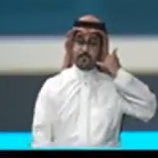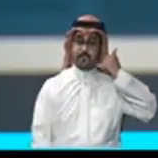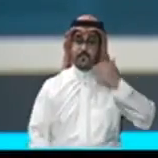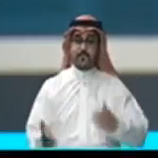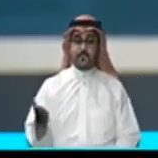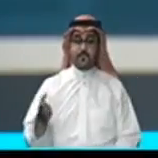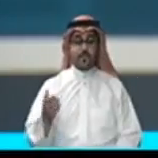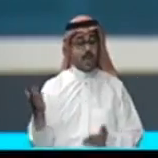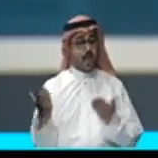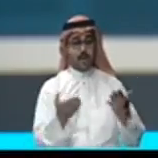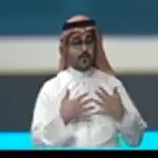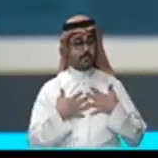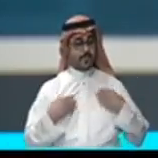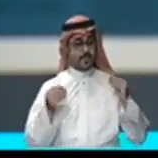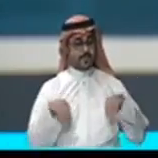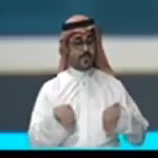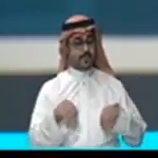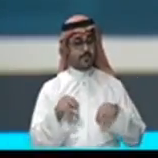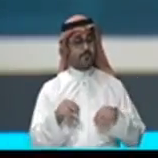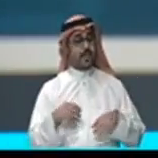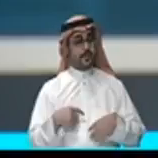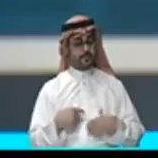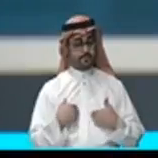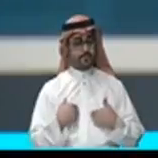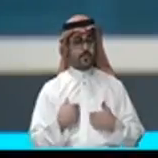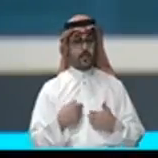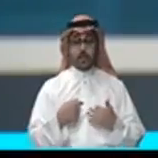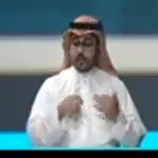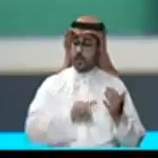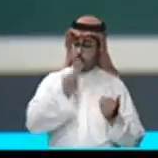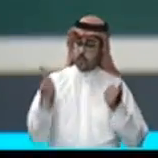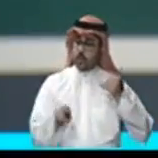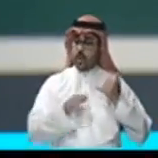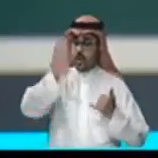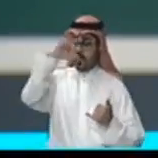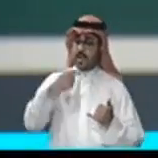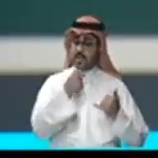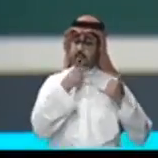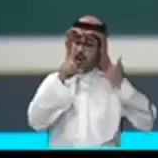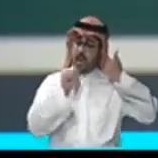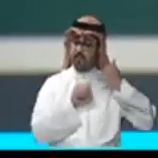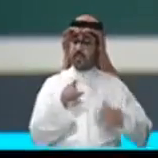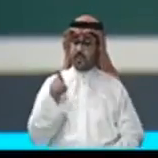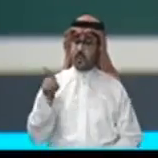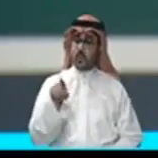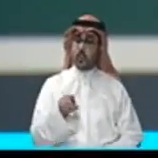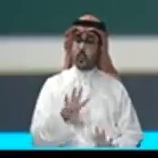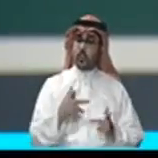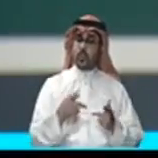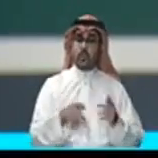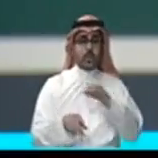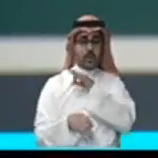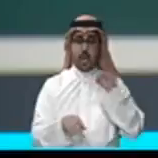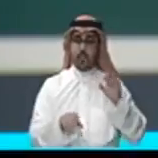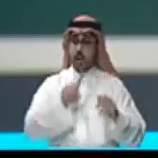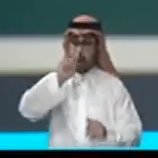حياكم الله وحيا الله المستمعين والمستمعات. معالي الوزير، خادم الحرمين الشريفين وفي إطار اهتمامه بكل ما يخدم الإسلام